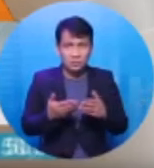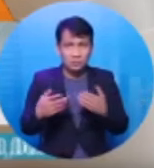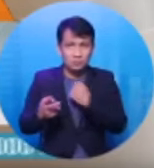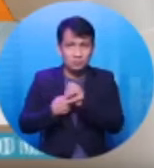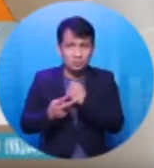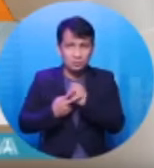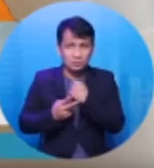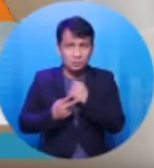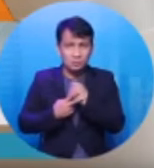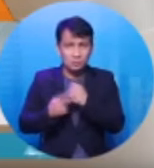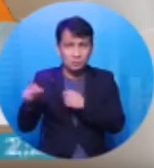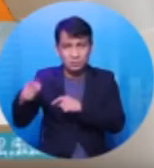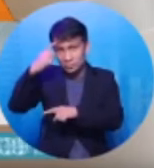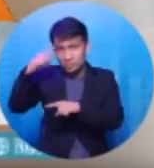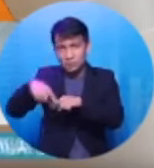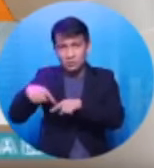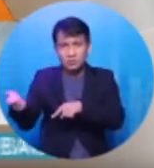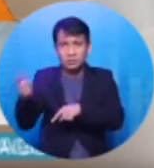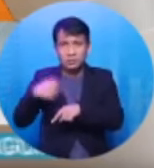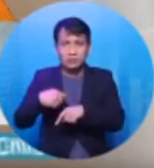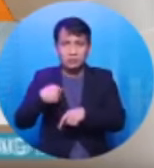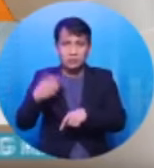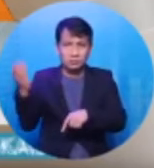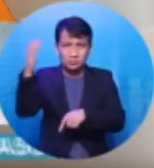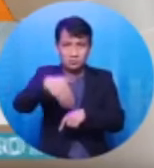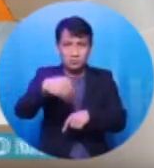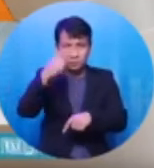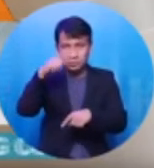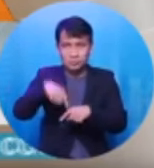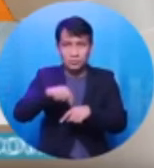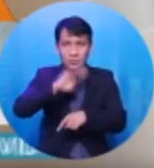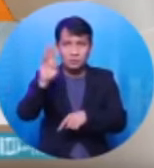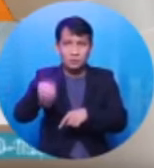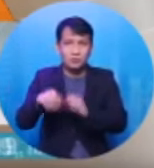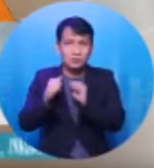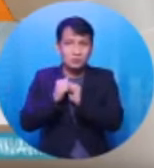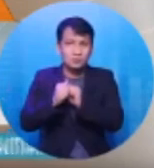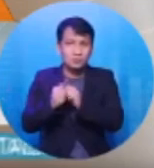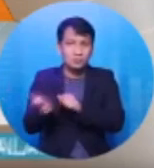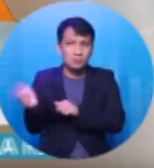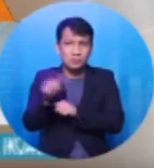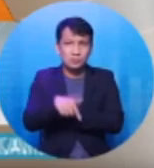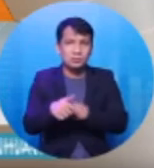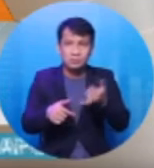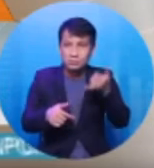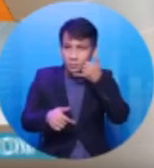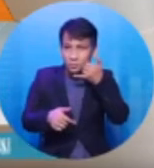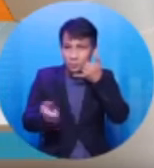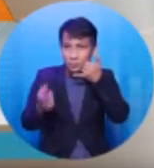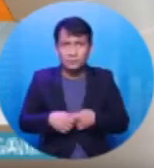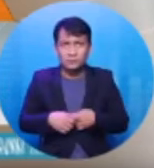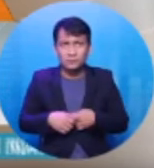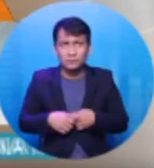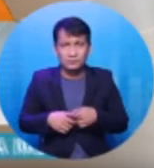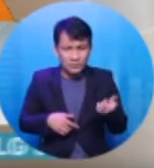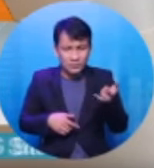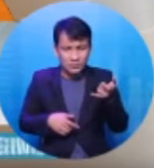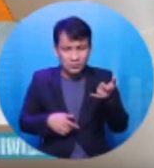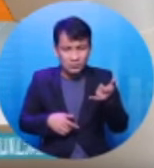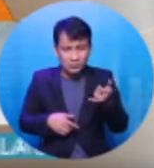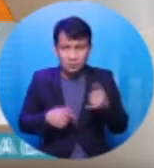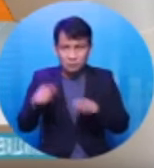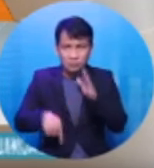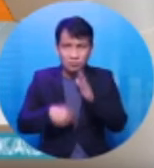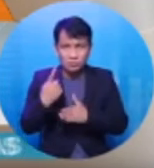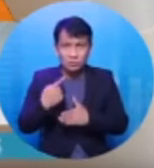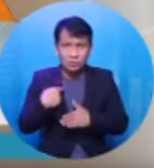nag-iipon na po siya ng pang-upa namin dyan, sir, para makapunta na po kami dyan sa Manila para magkasakasama na po kami. Tumawag po yung babae, sir. Sabi niya po, pag